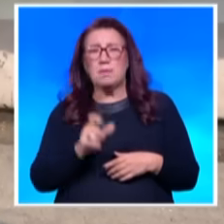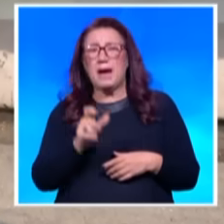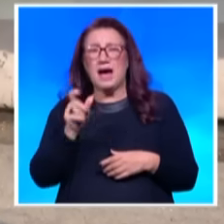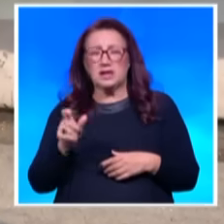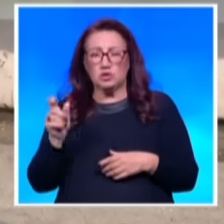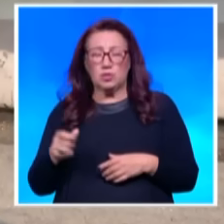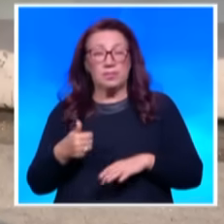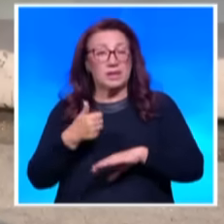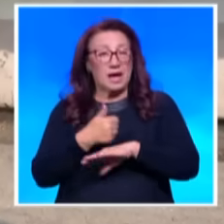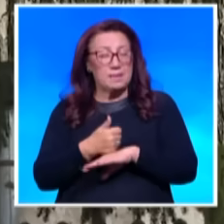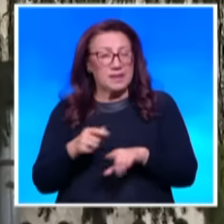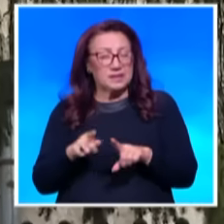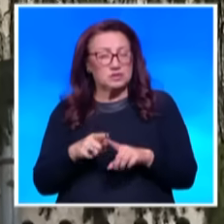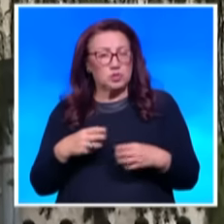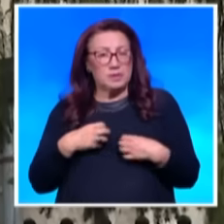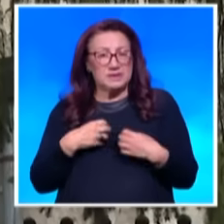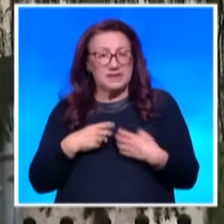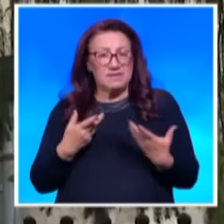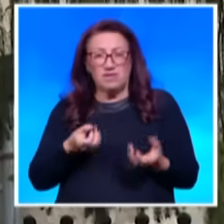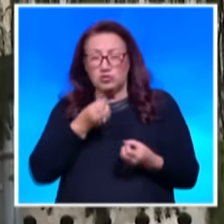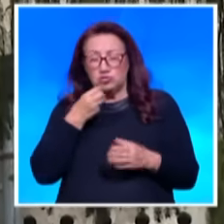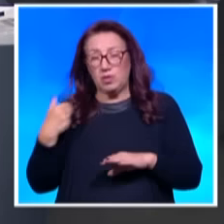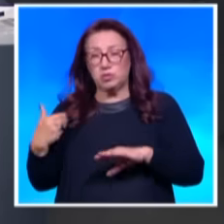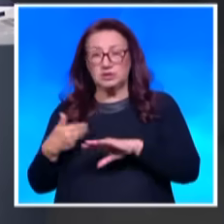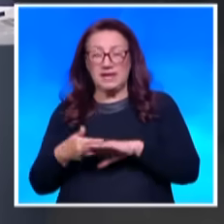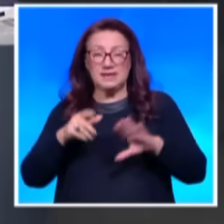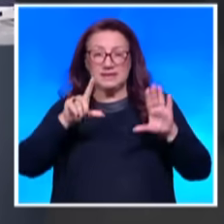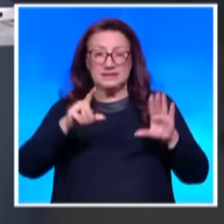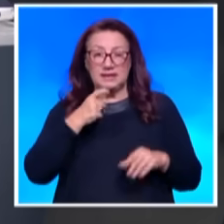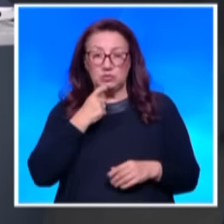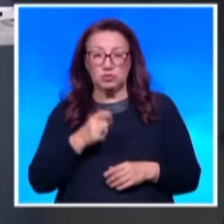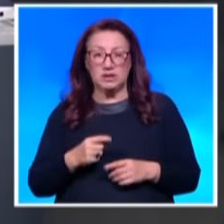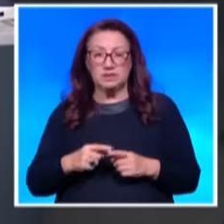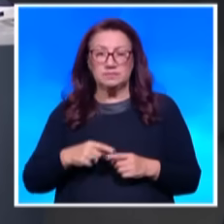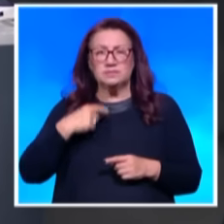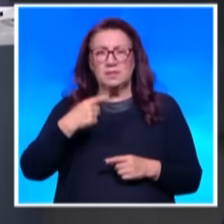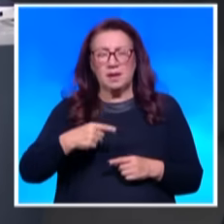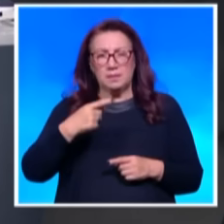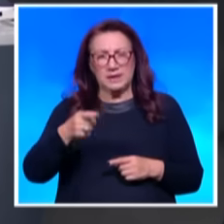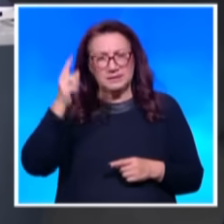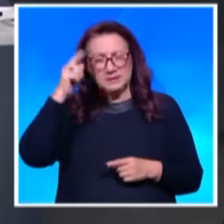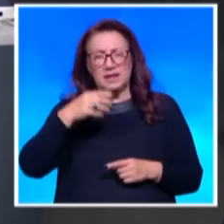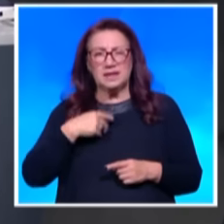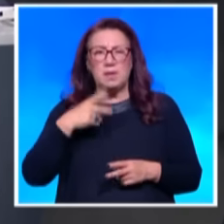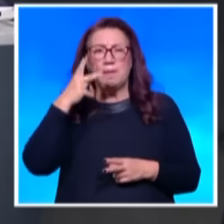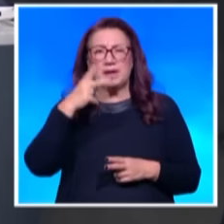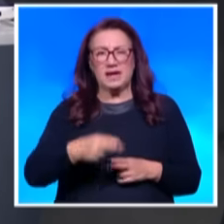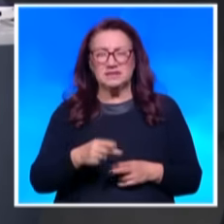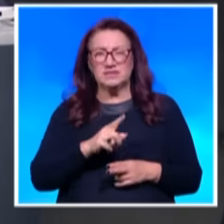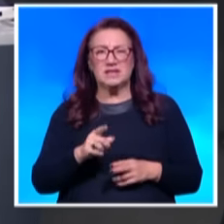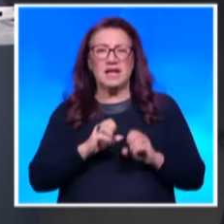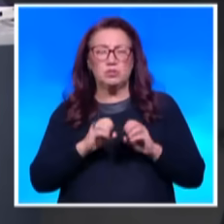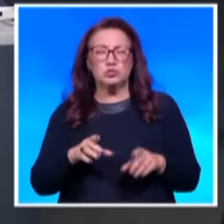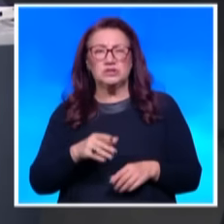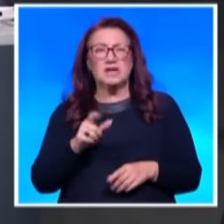също е притеснена от случващото се в последните 7 години. Почти през ден имаше прекъсване на топлоподаването